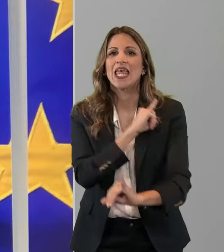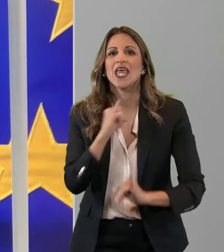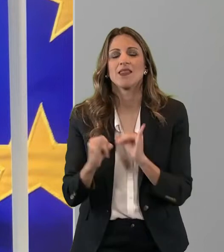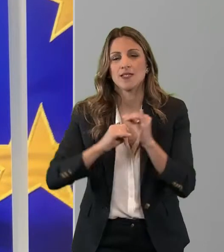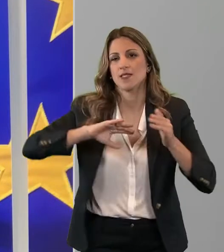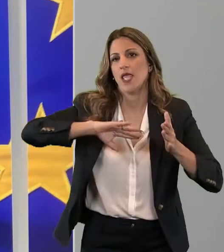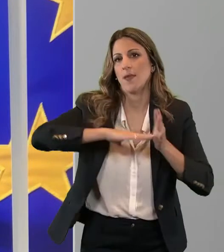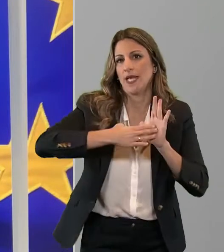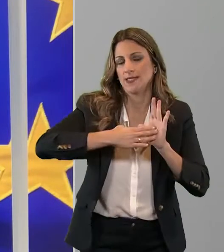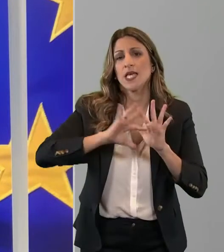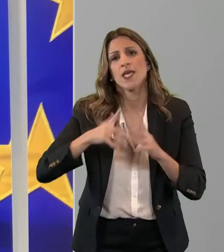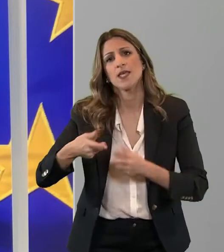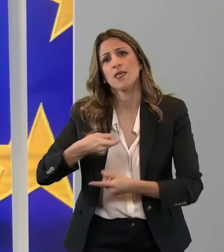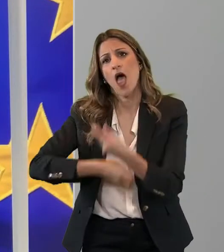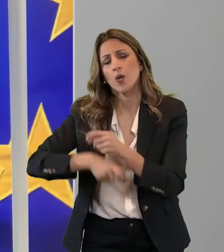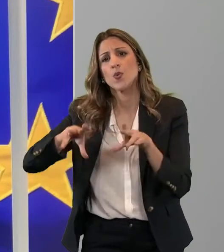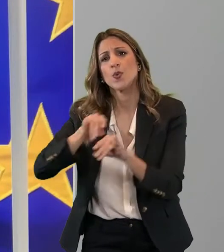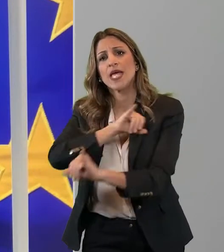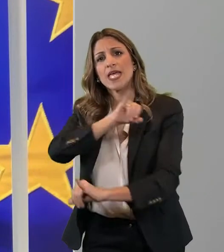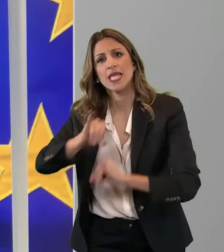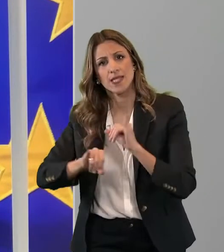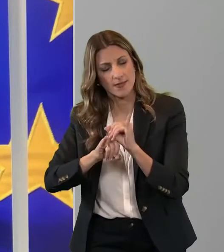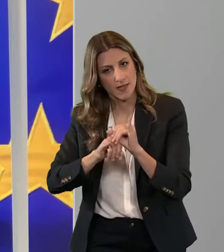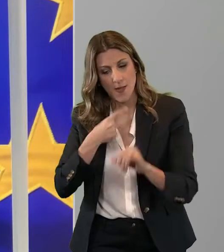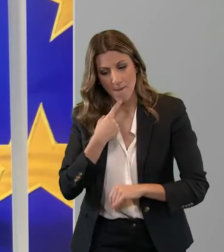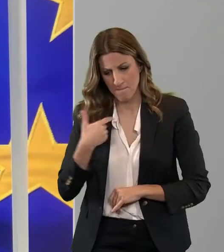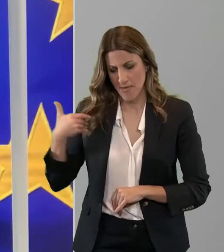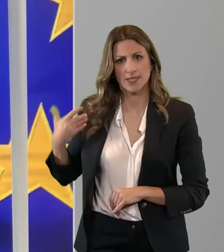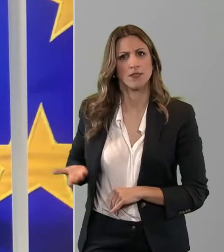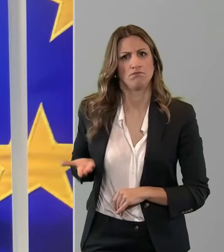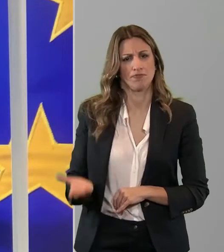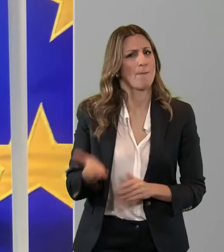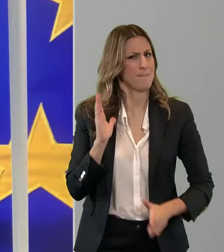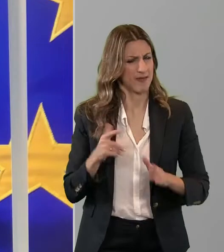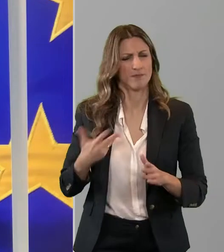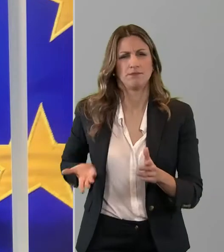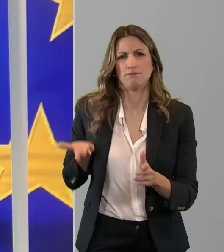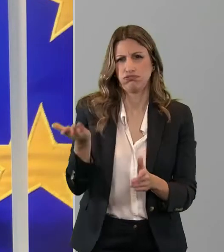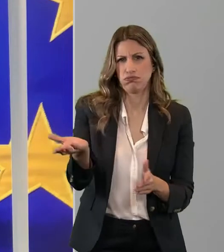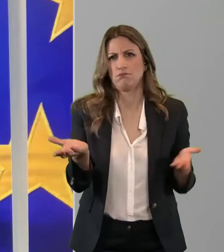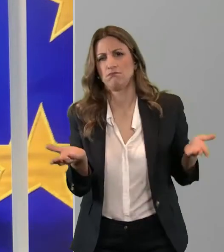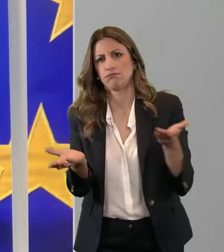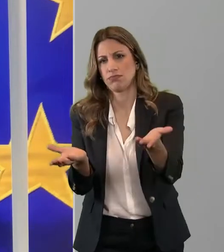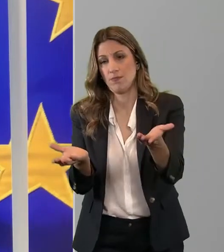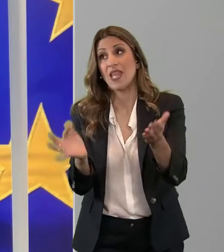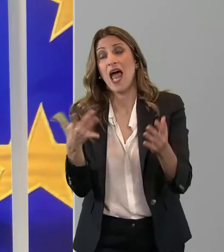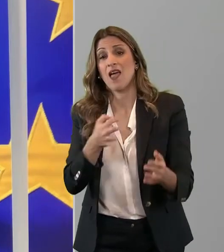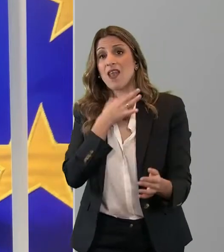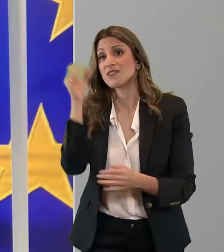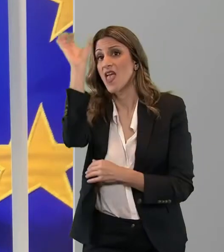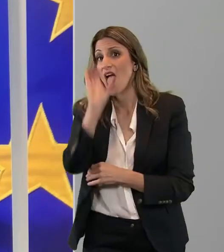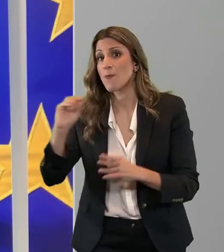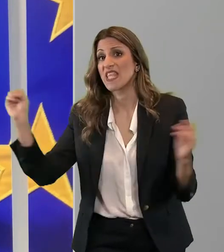και τις ψηφιακές αγορές που καταθέσαμε νωρίτερα πέρσι, αλλά πιστεύουμε ότι θα πρέπει να ολοκληρωθούν με μια μεγάλη ευρωπαϊκή συμφωνία